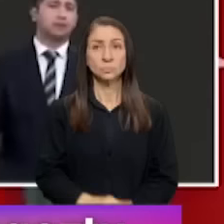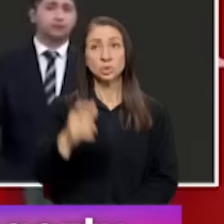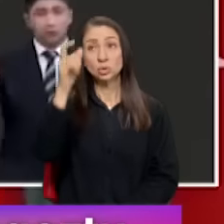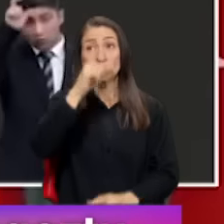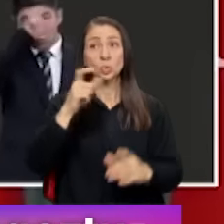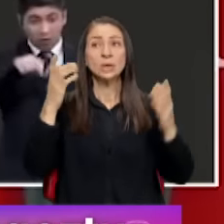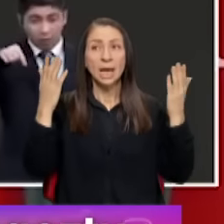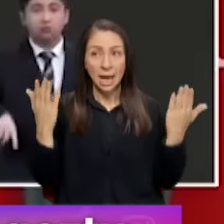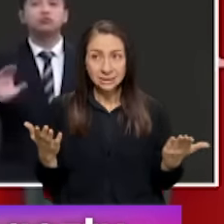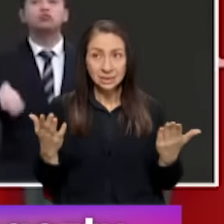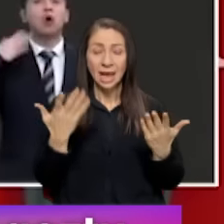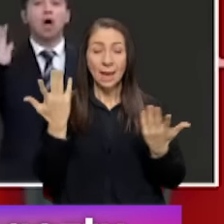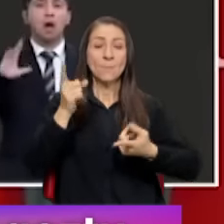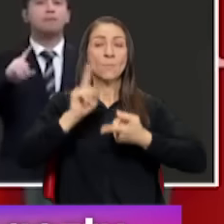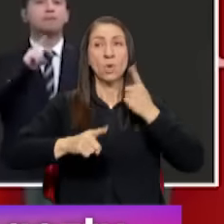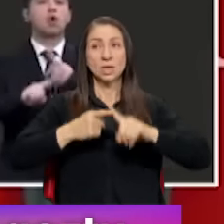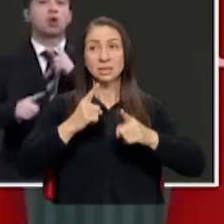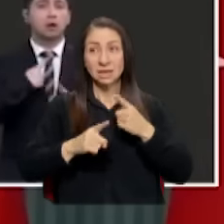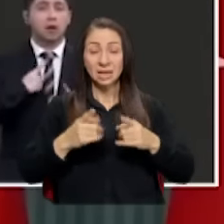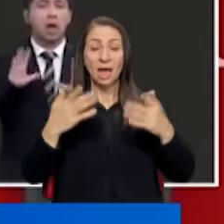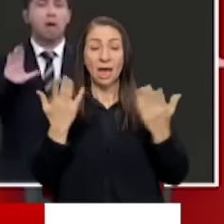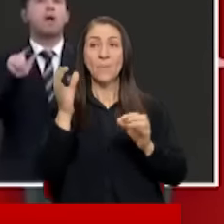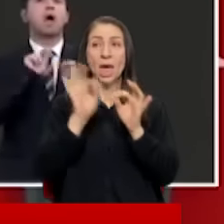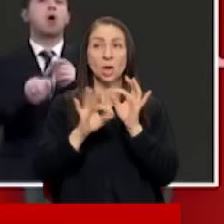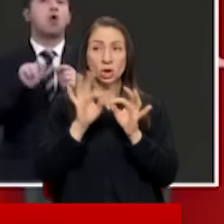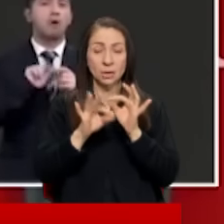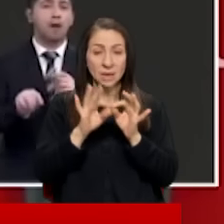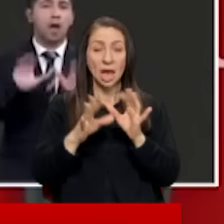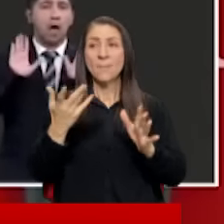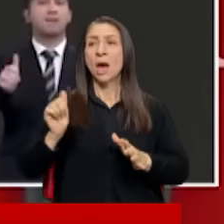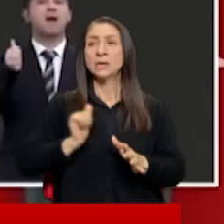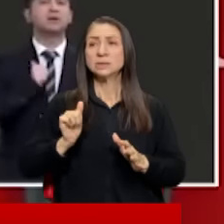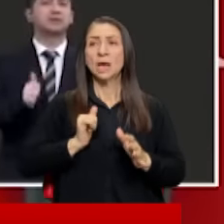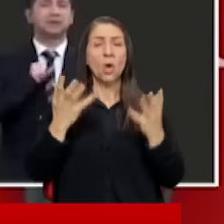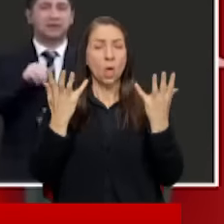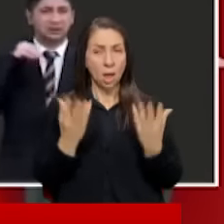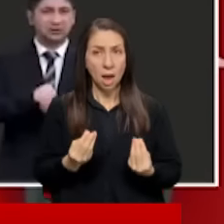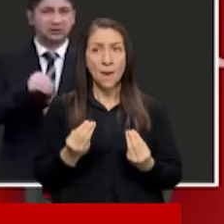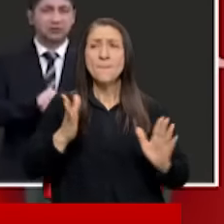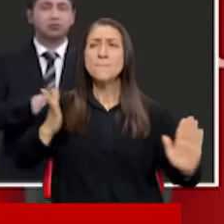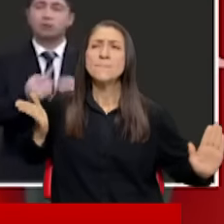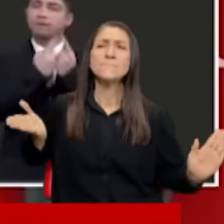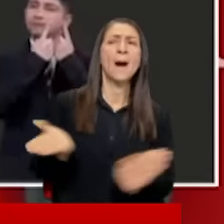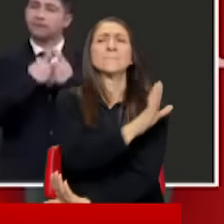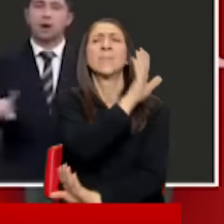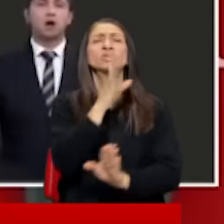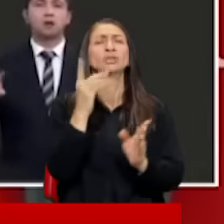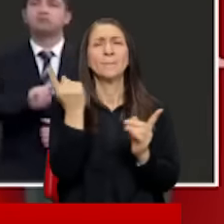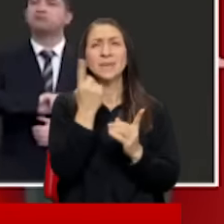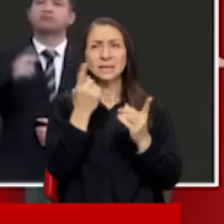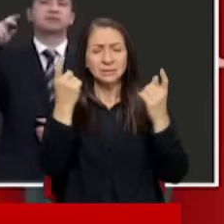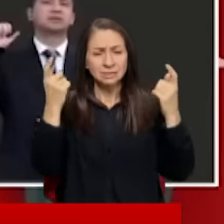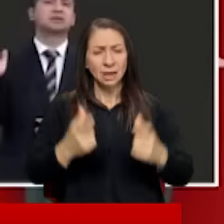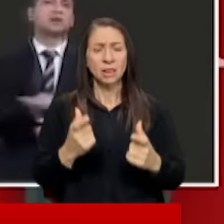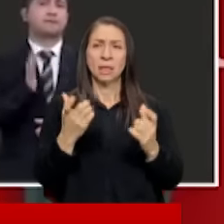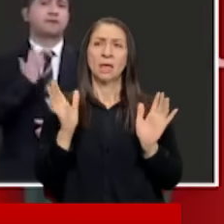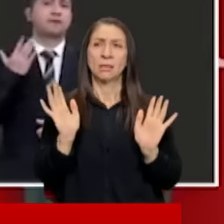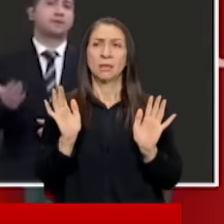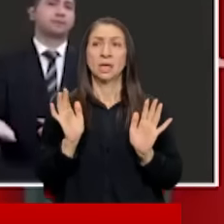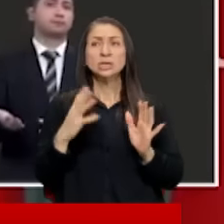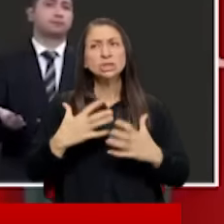Türkiye artık hem siyasi, hem ekonomik, hem askeri olarak bambaşka bir ligin